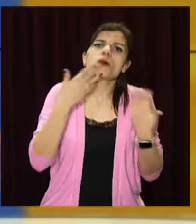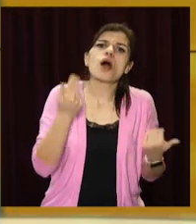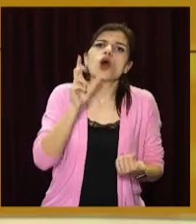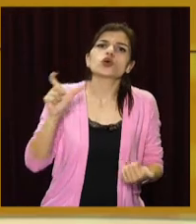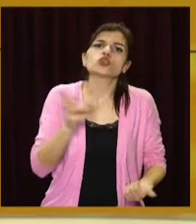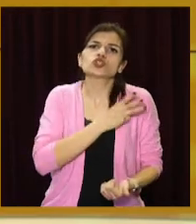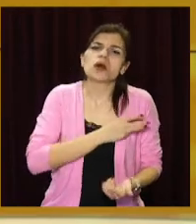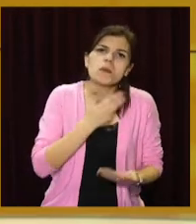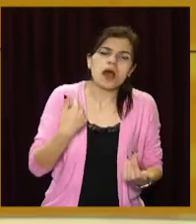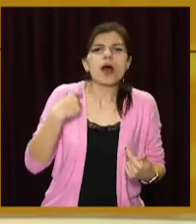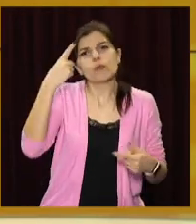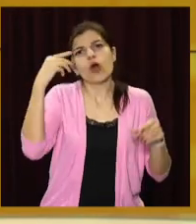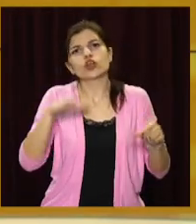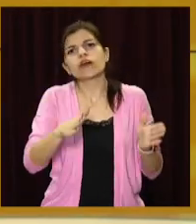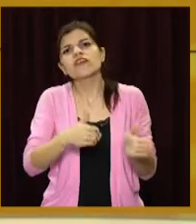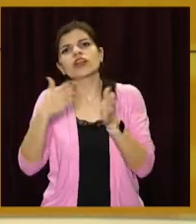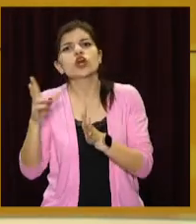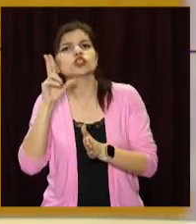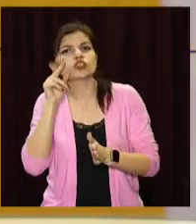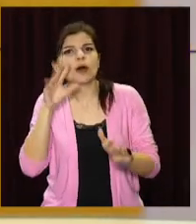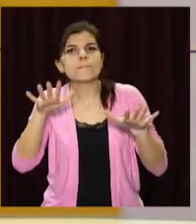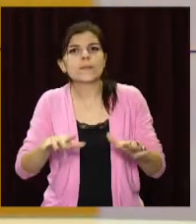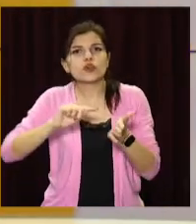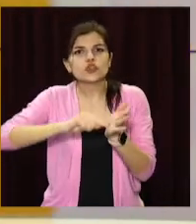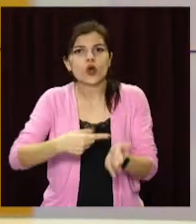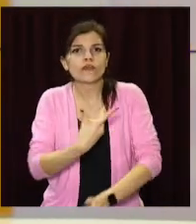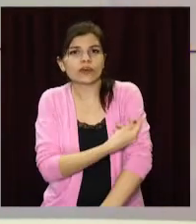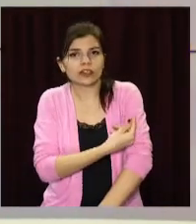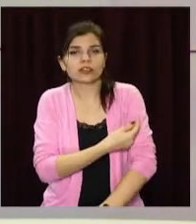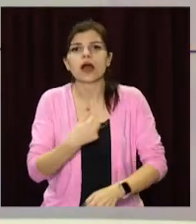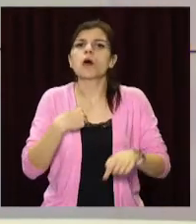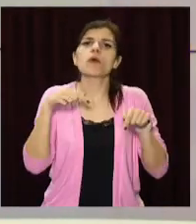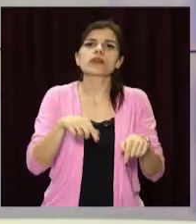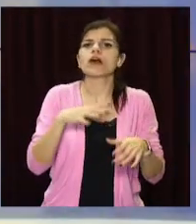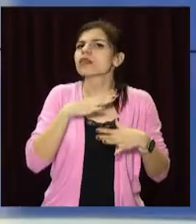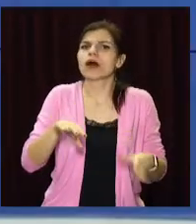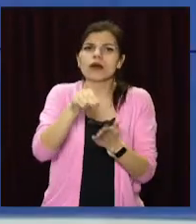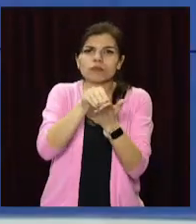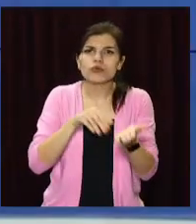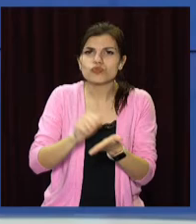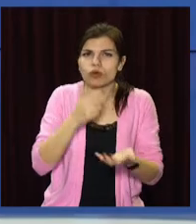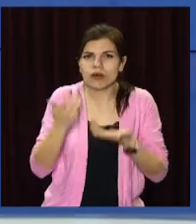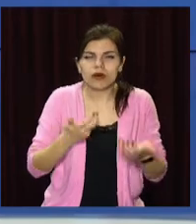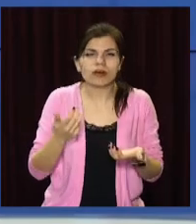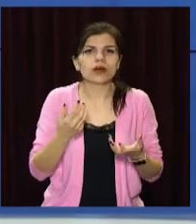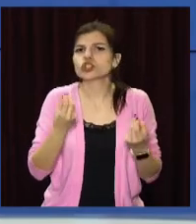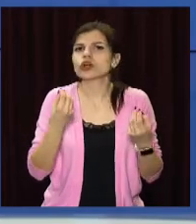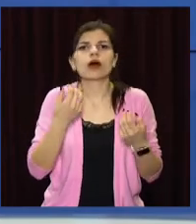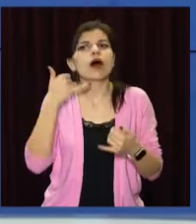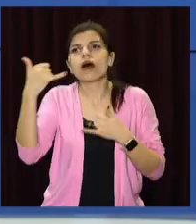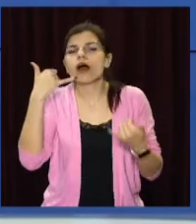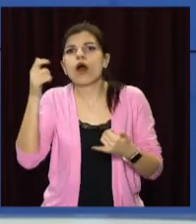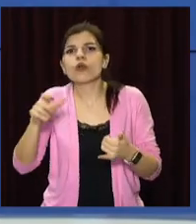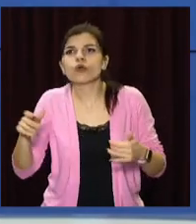бажаючих, а ми вирішили перенести відкриття пункту вакцинації, бо ми там ще не верифікували до кінця, не дозвонилися